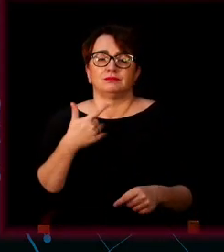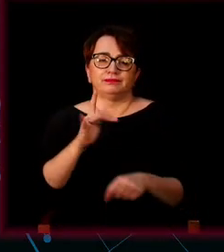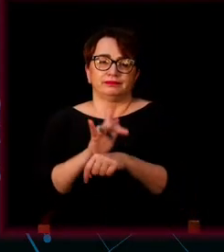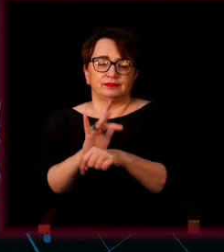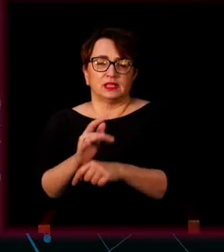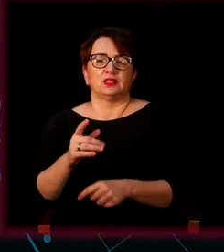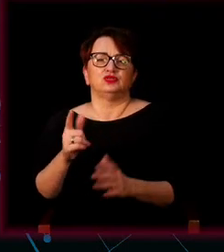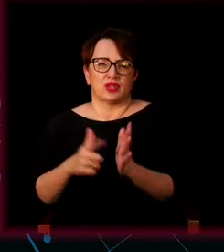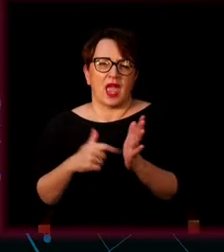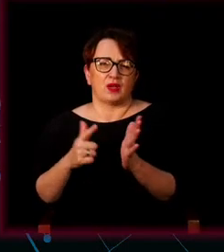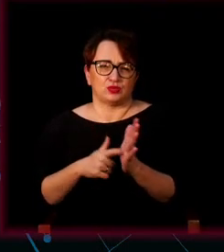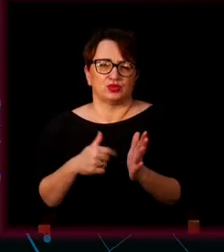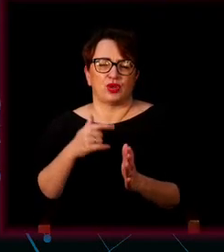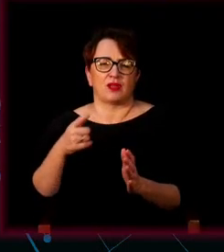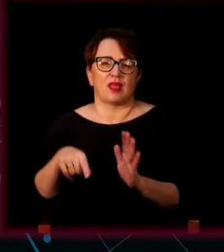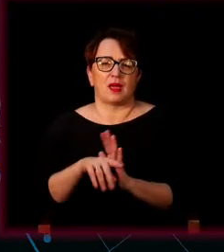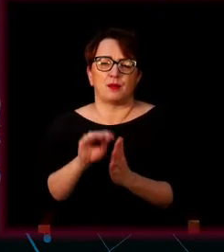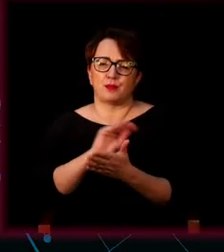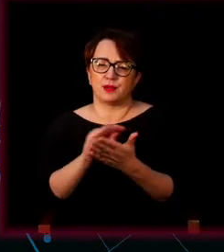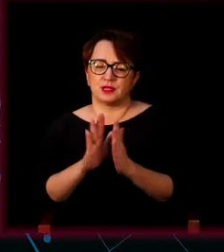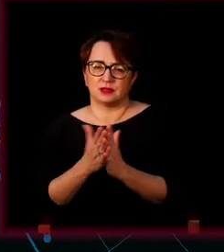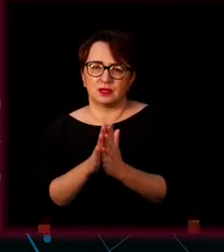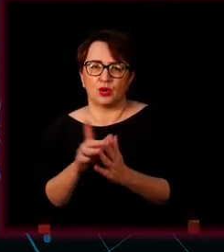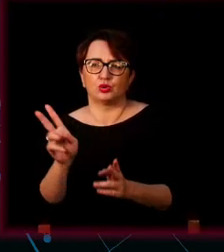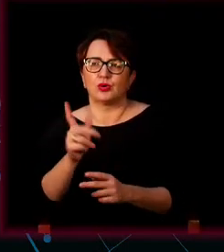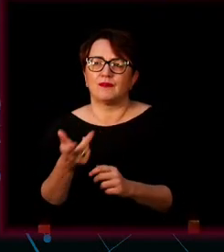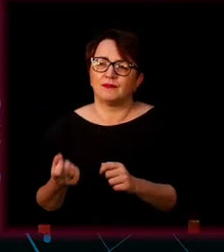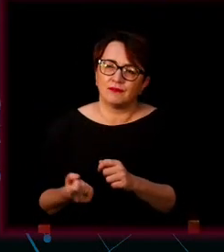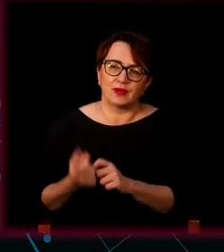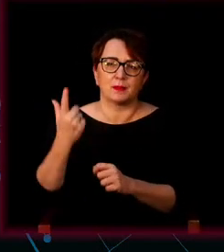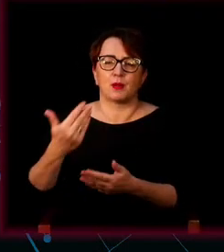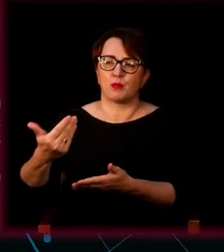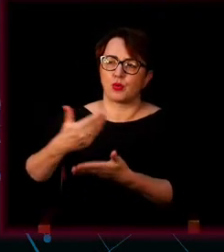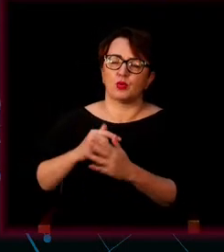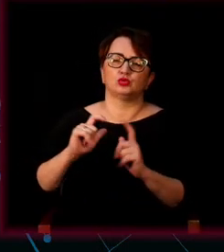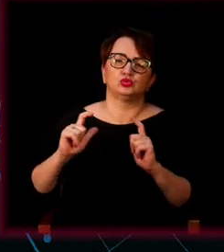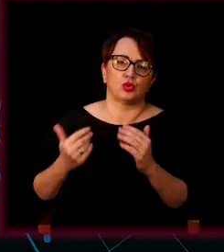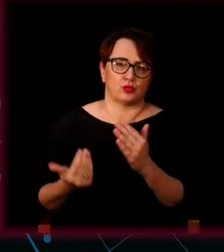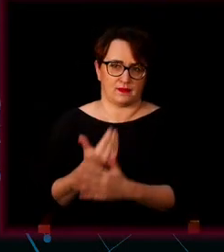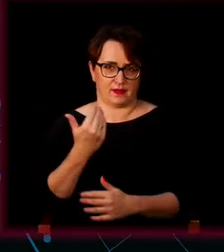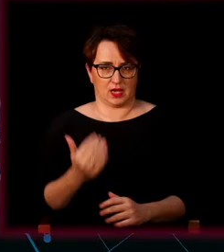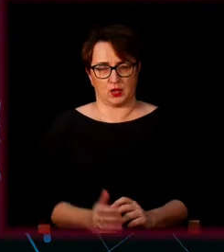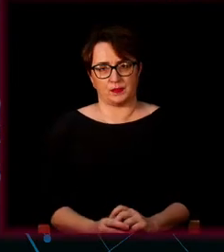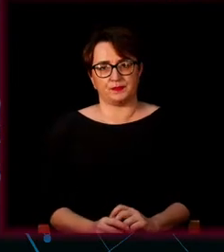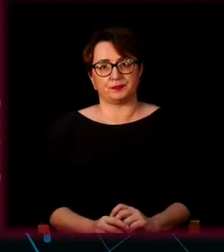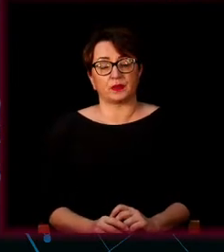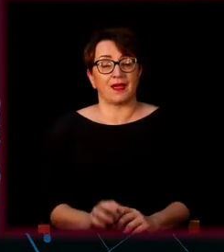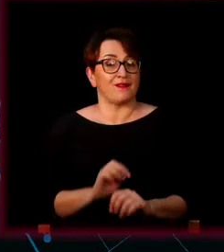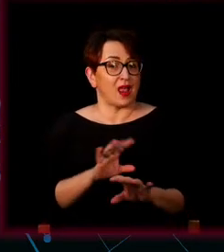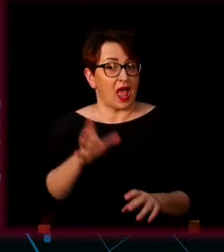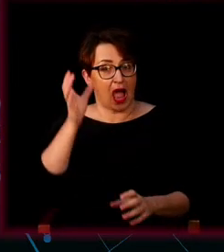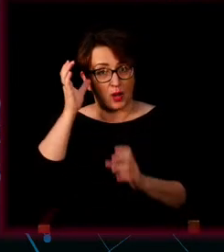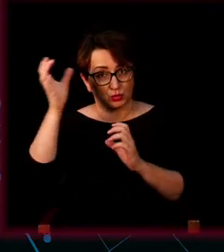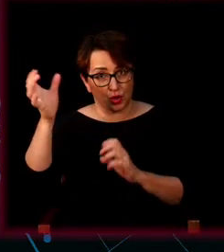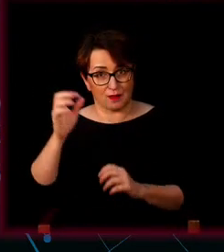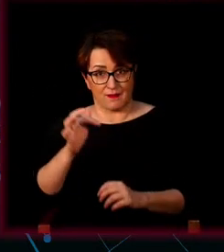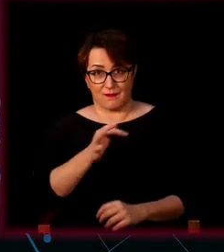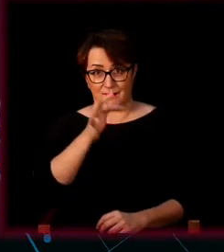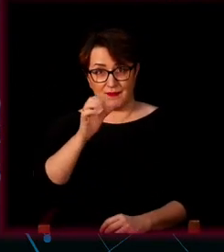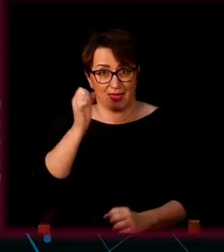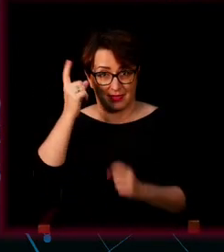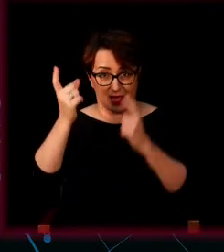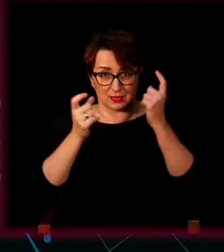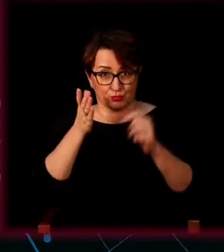które często się stawia pisarzom i pisarkom, którzy coś nowego proponują. Skądinąd wielu autorów i autorek fantastyki w